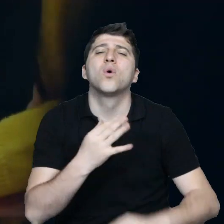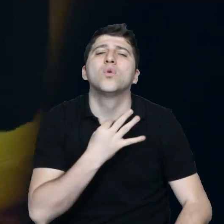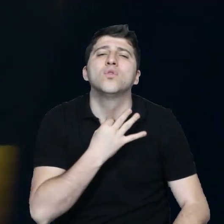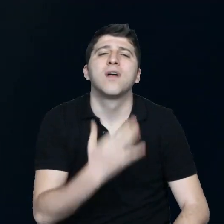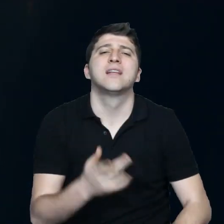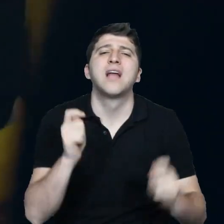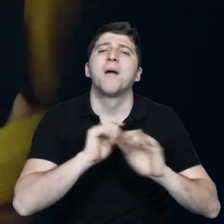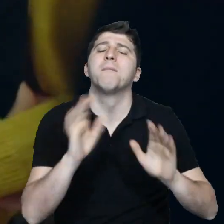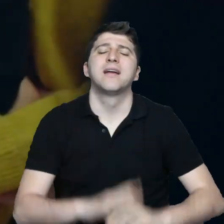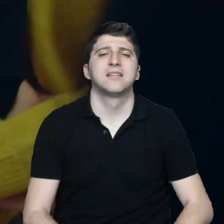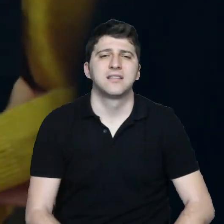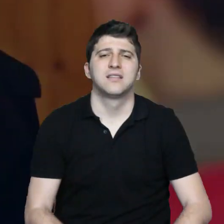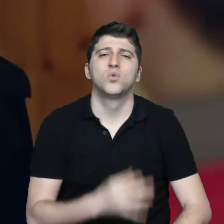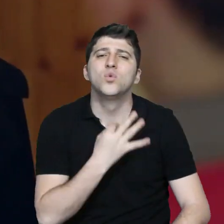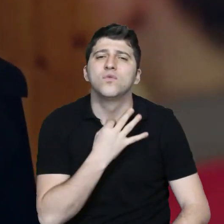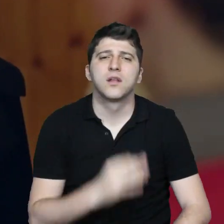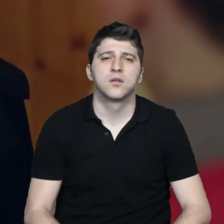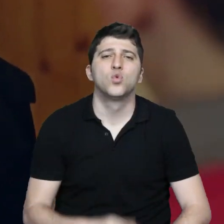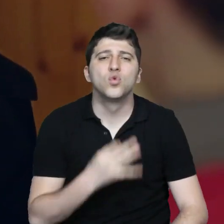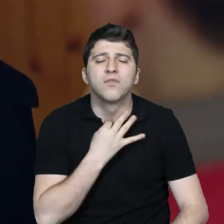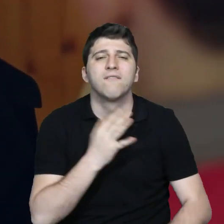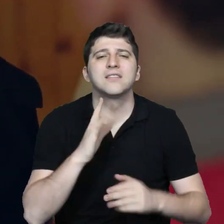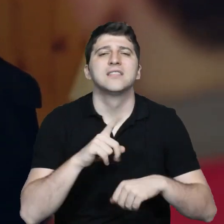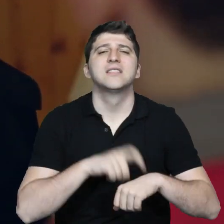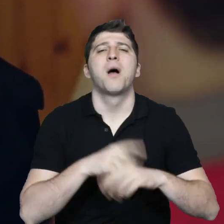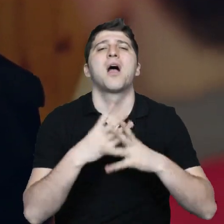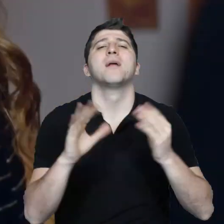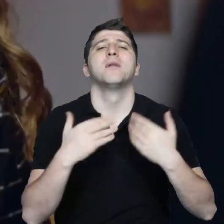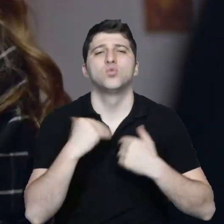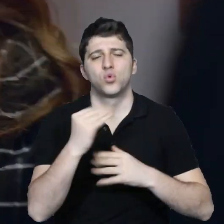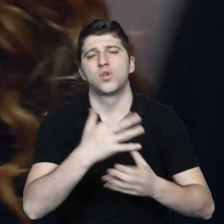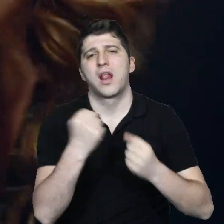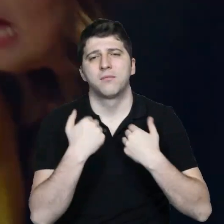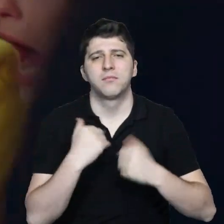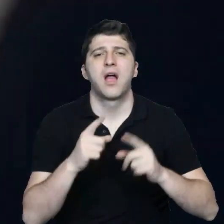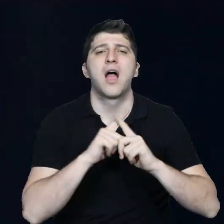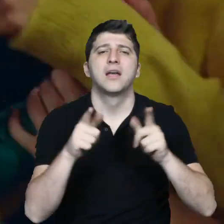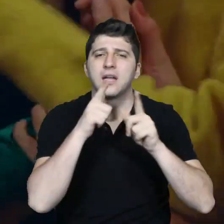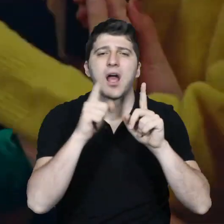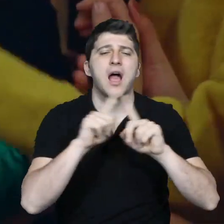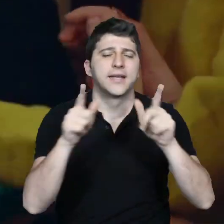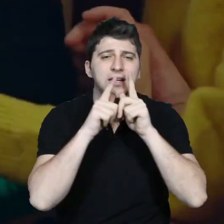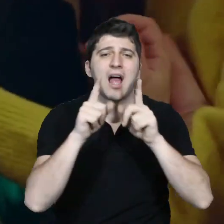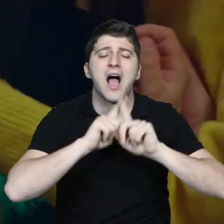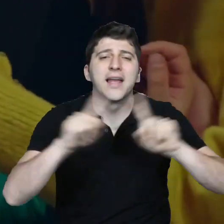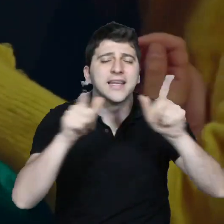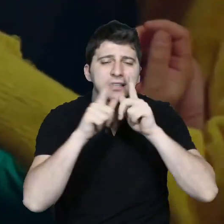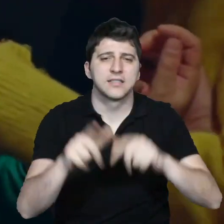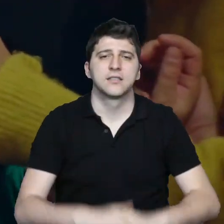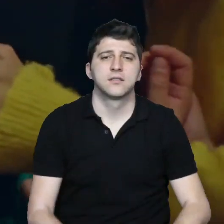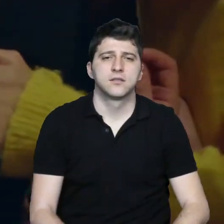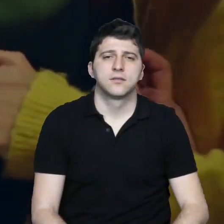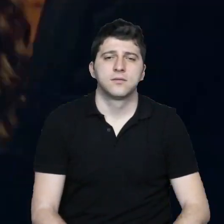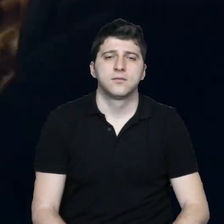olursunuz yapmayın böyle bir şey. Lütfen. Lütfen daha fazla zaman kaybetmeyelim. Çocuğu alalım. Hayır. Hayır, hayır, hayır, hayır, hayır,